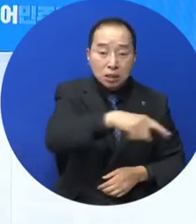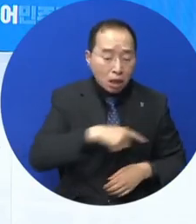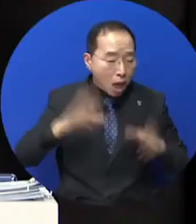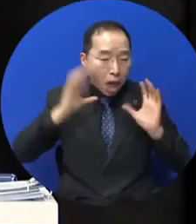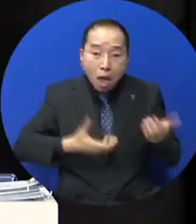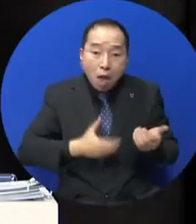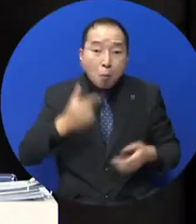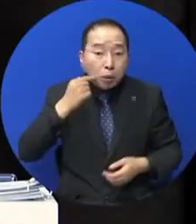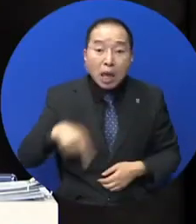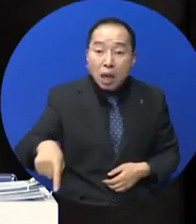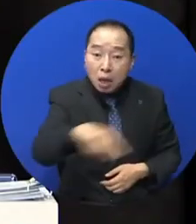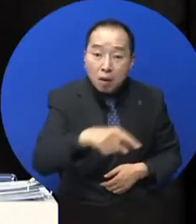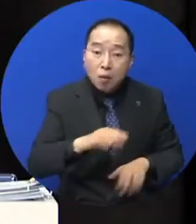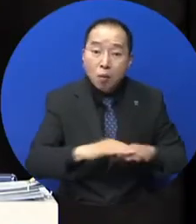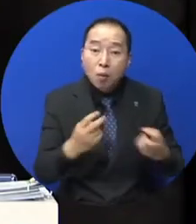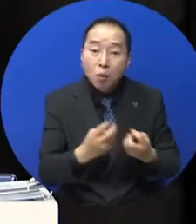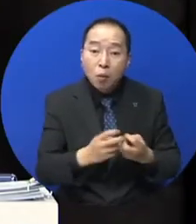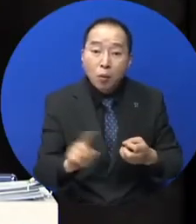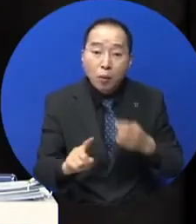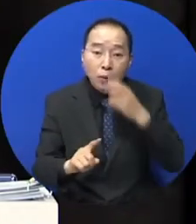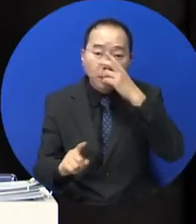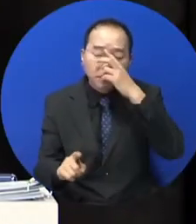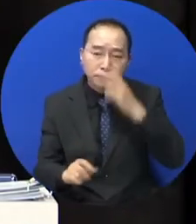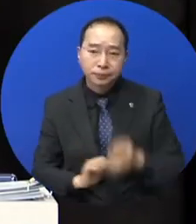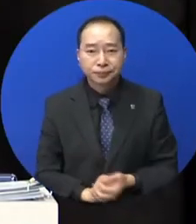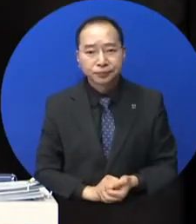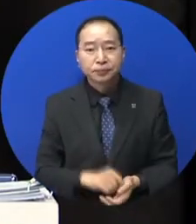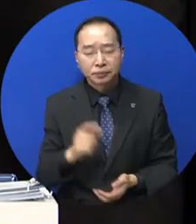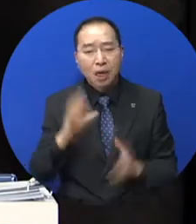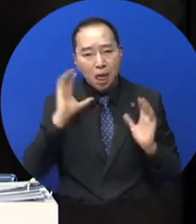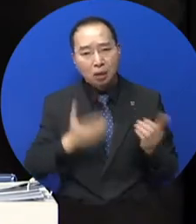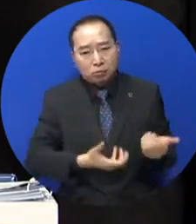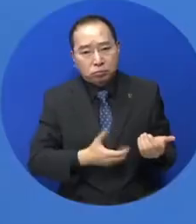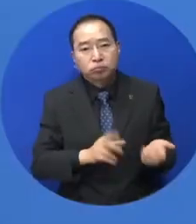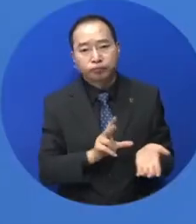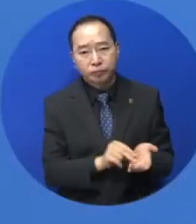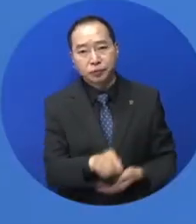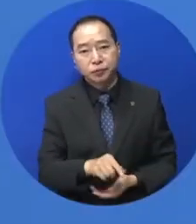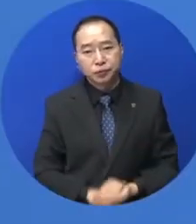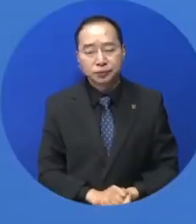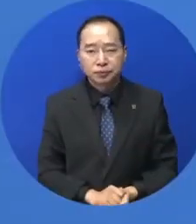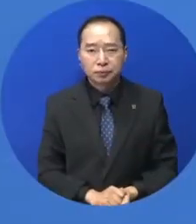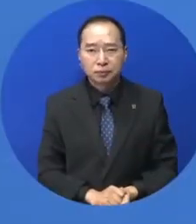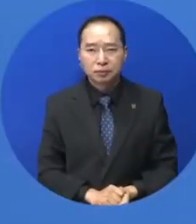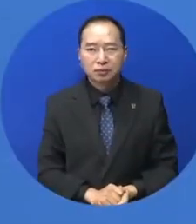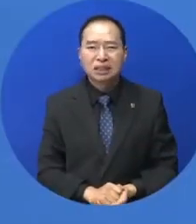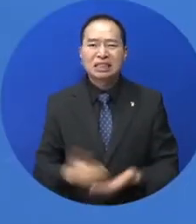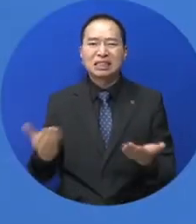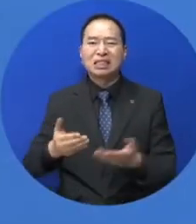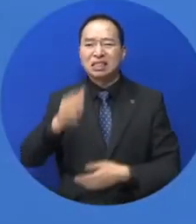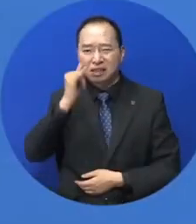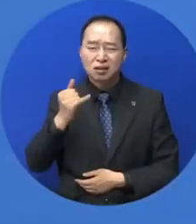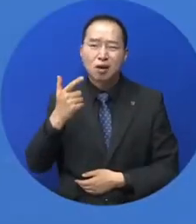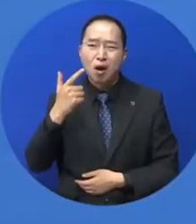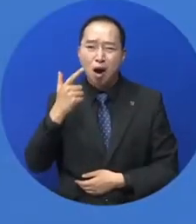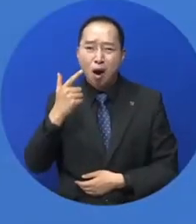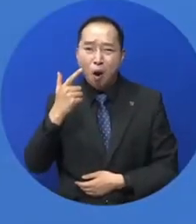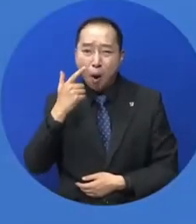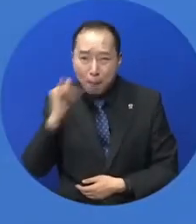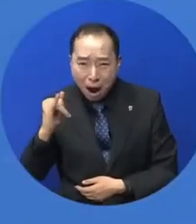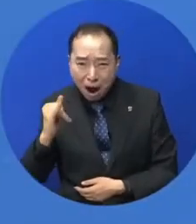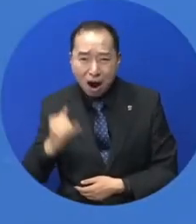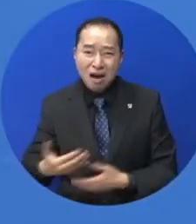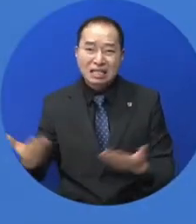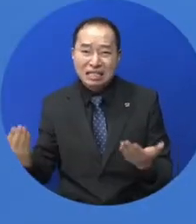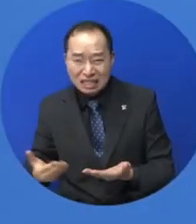대책은 무엇입니까? 네. 돌봄 정책을 좀 말씀해 주실까요? 이 워킹맘들이 지난 1년 동안 정말 고생을 많이